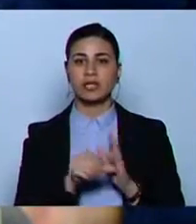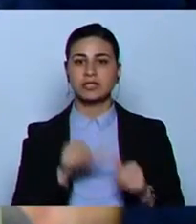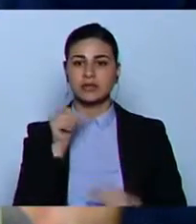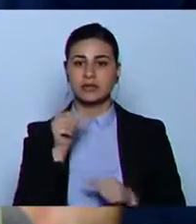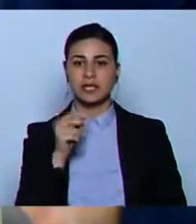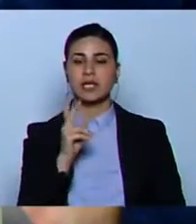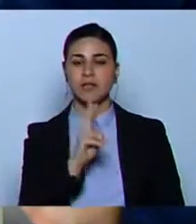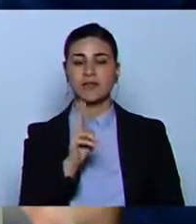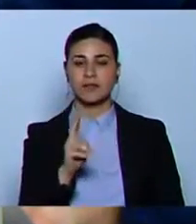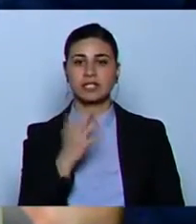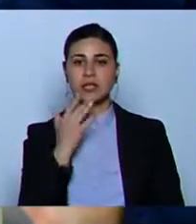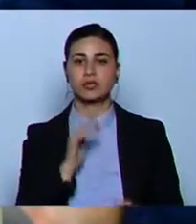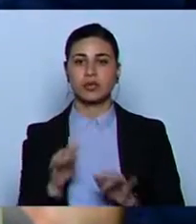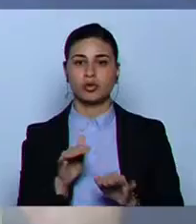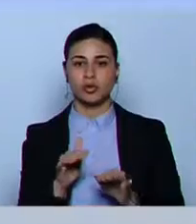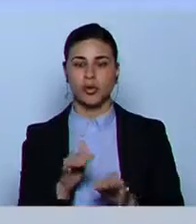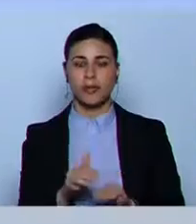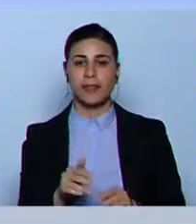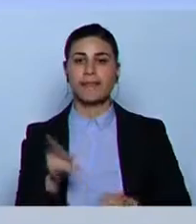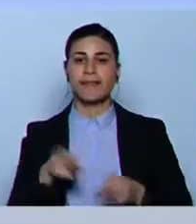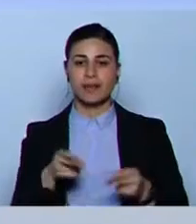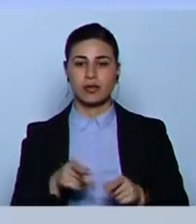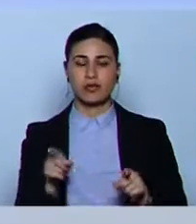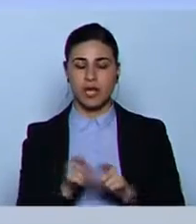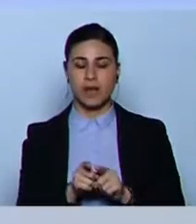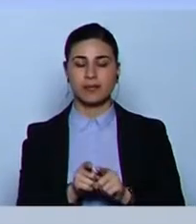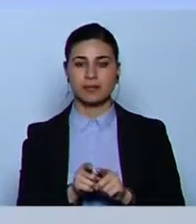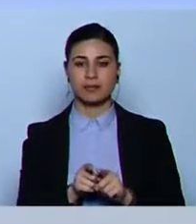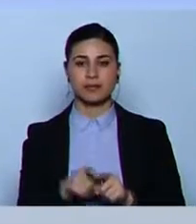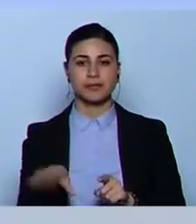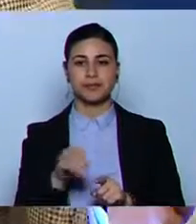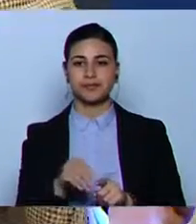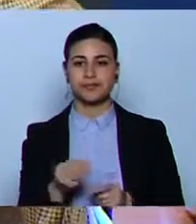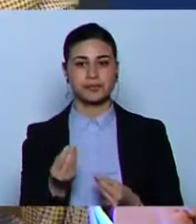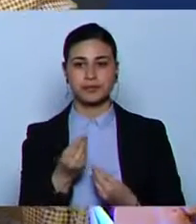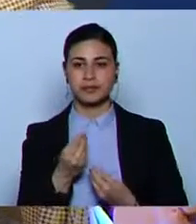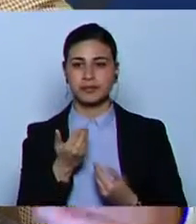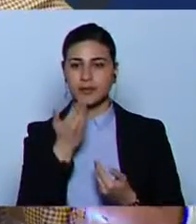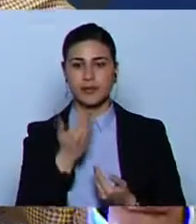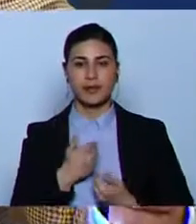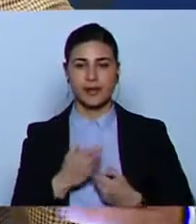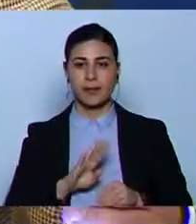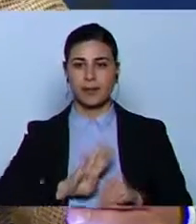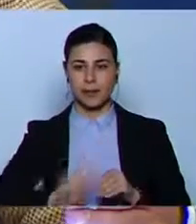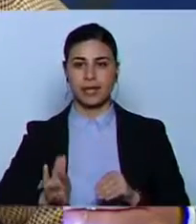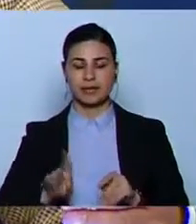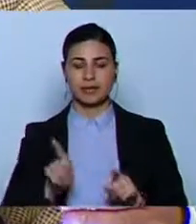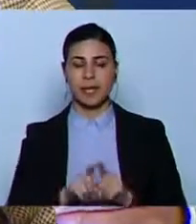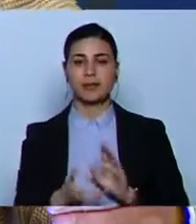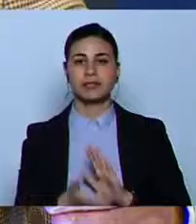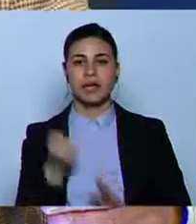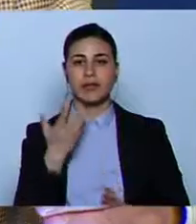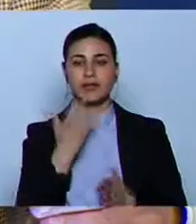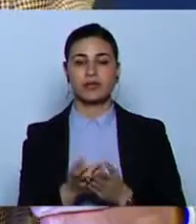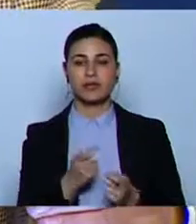ჩვენ ვიცით ნაციონალურმა მოძრაობამ ქირურგიულად ასე ისე რომ ვთქვათ, ჩვენ ამის საშუალებაც არ ქონდა საუბრის, აი ესე ვთქვათ, წაგვართო